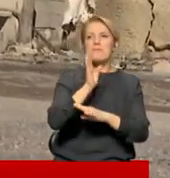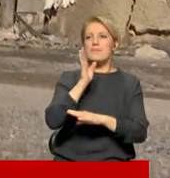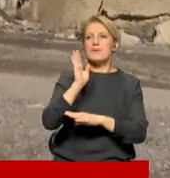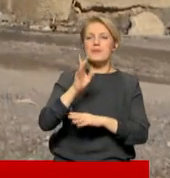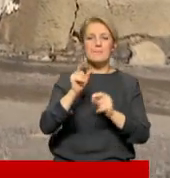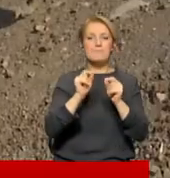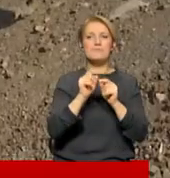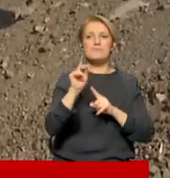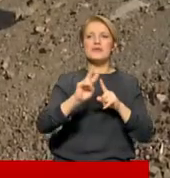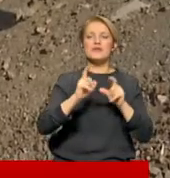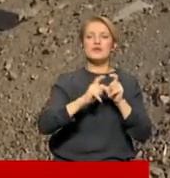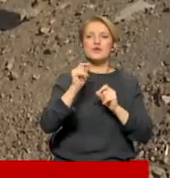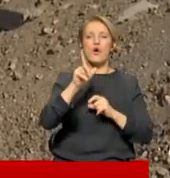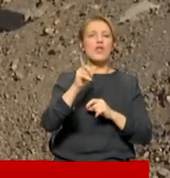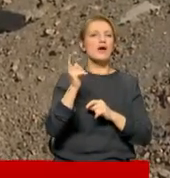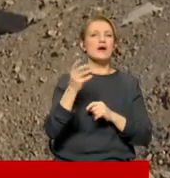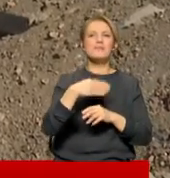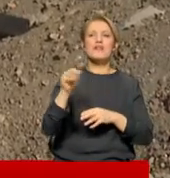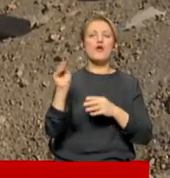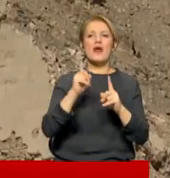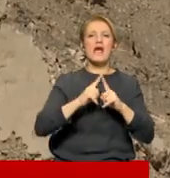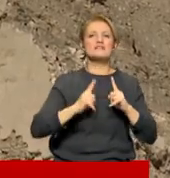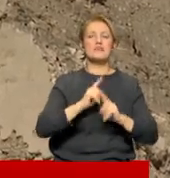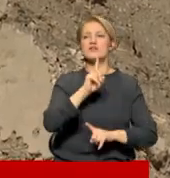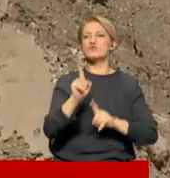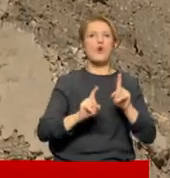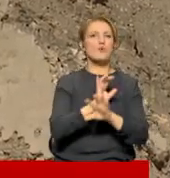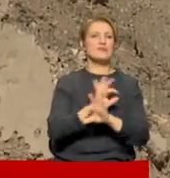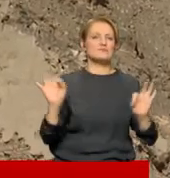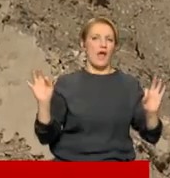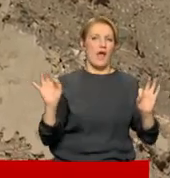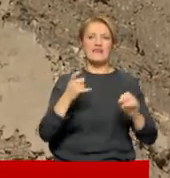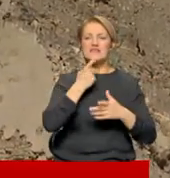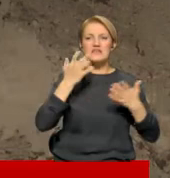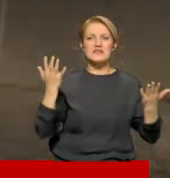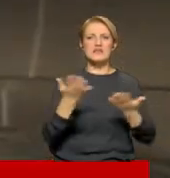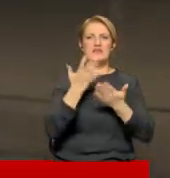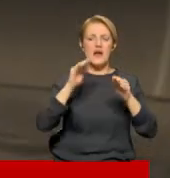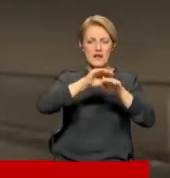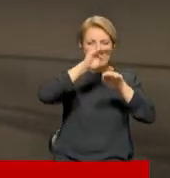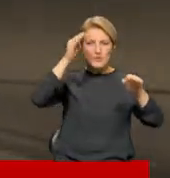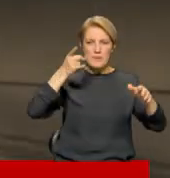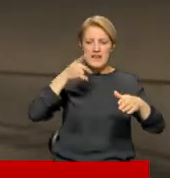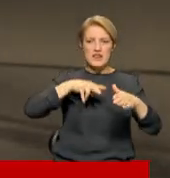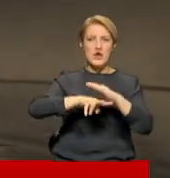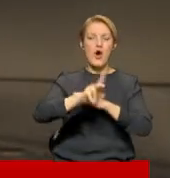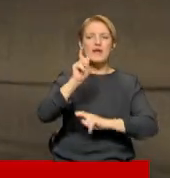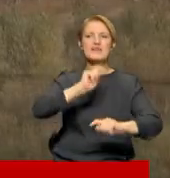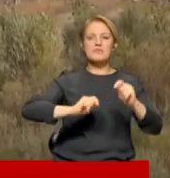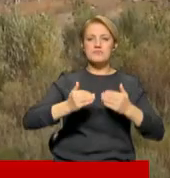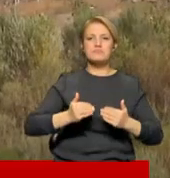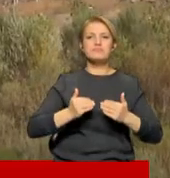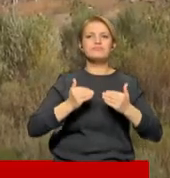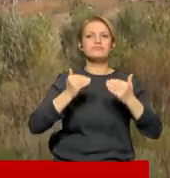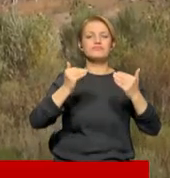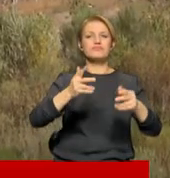Bingöl'ün ilçesi kağıdı savrulan milyonların hesabını sormuyor kimse yıllardır bitmeyen Tünelleri ile bir yol ve yapımı Geciken